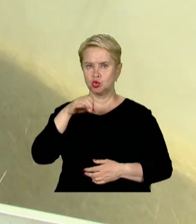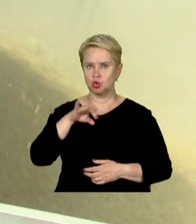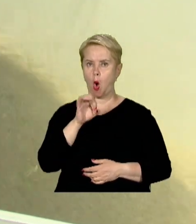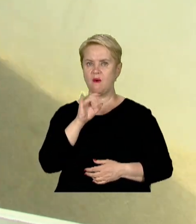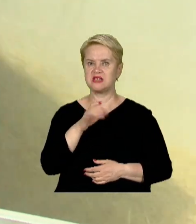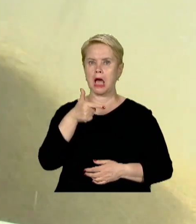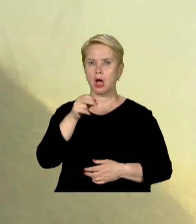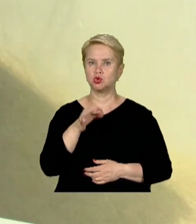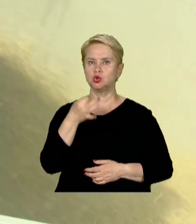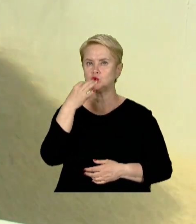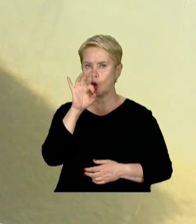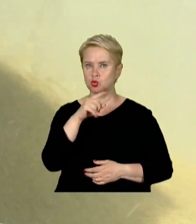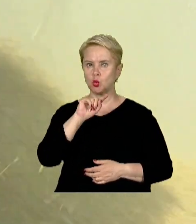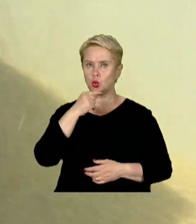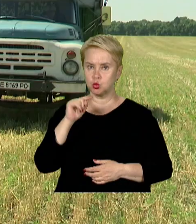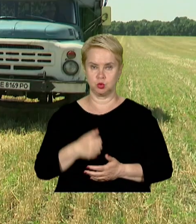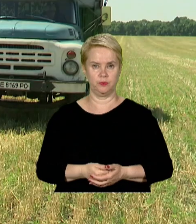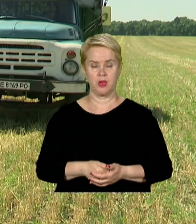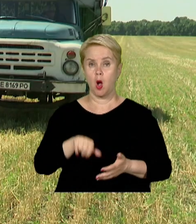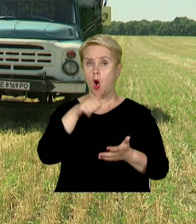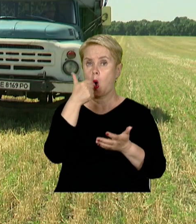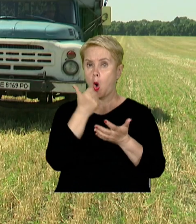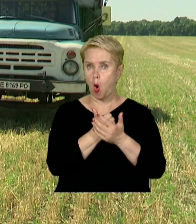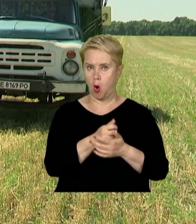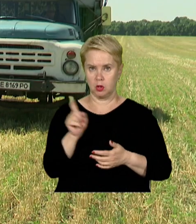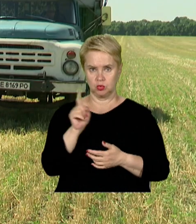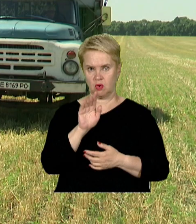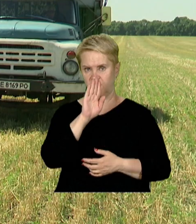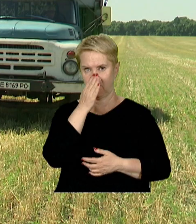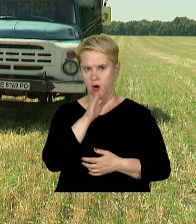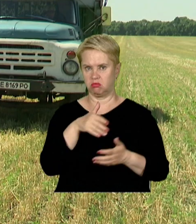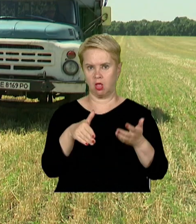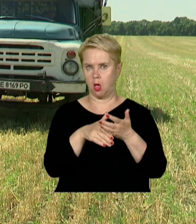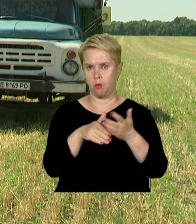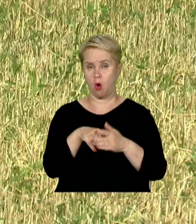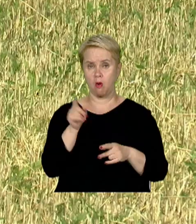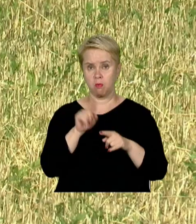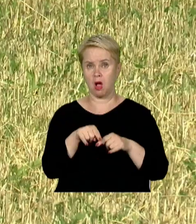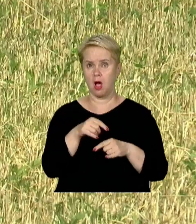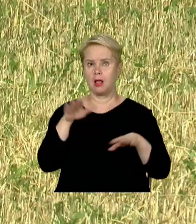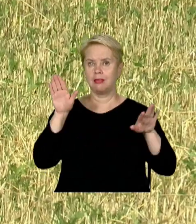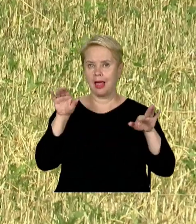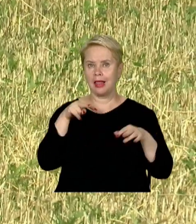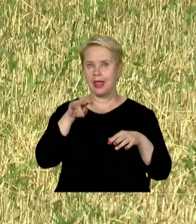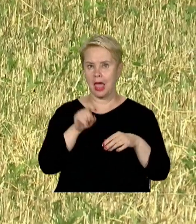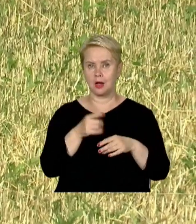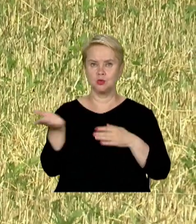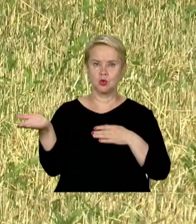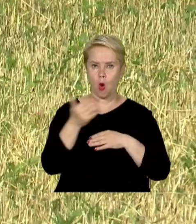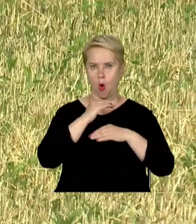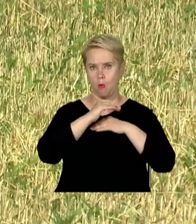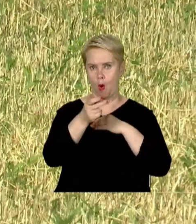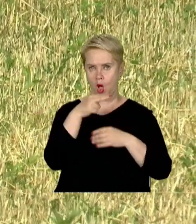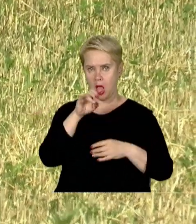овес, гречку, соняшник та кукурудзу. Головне, щоб ворог не допомагав. Бо навіть лелека на щойно скошеному